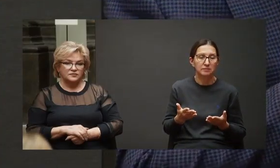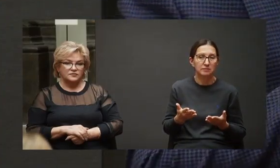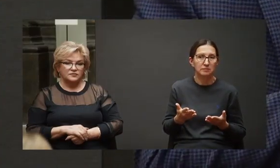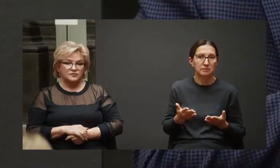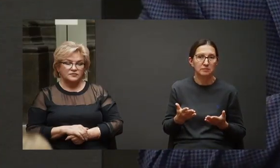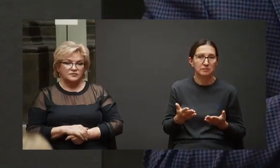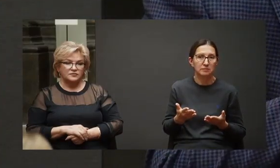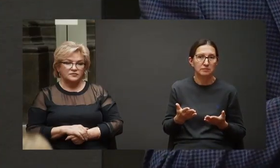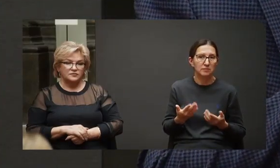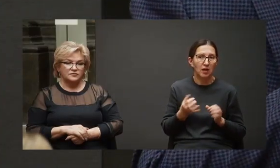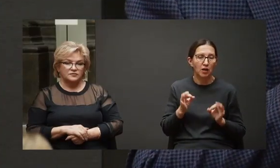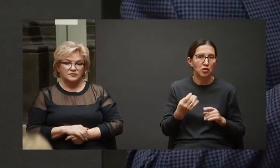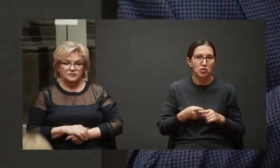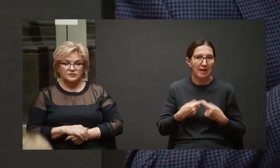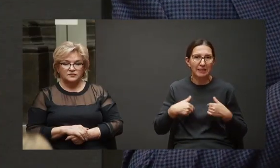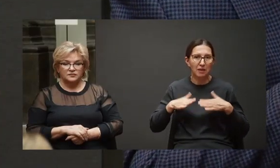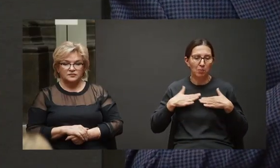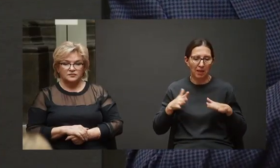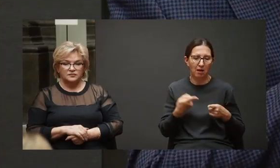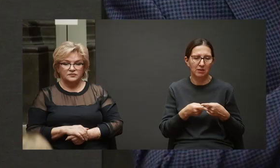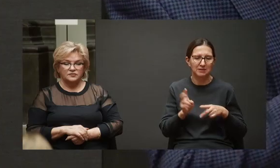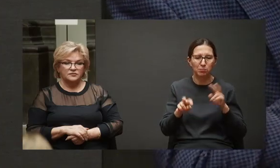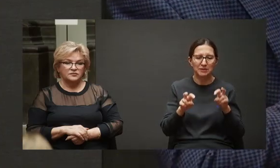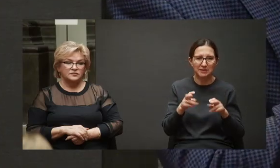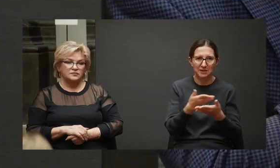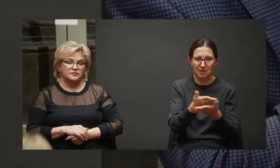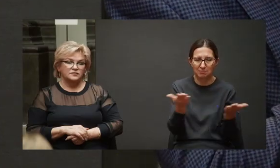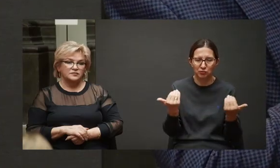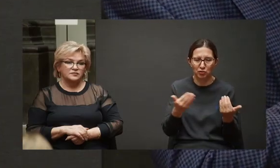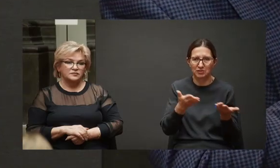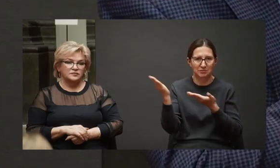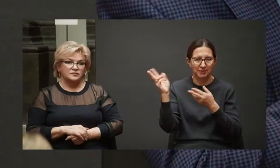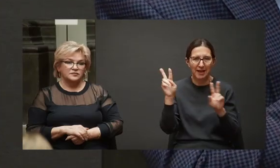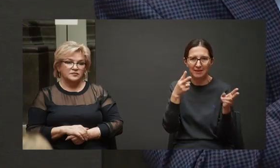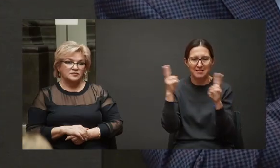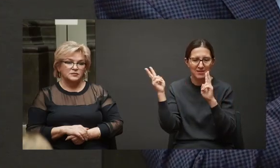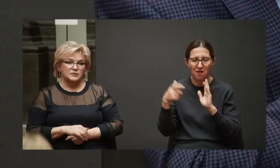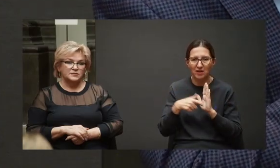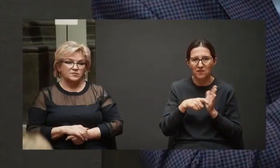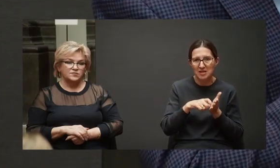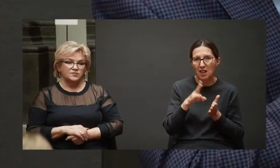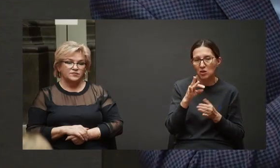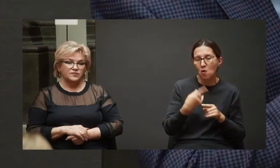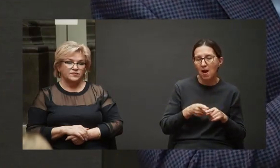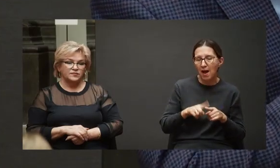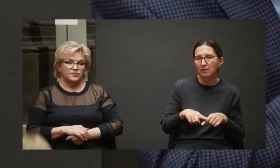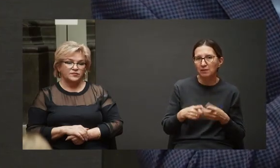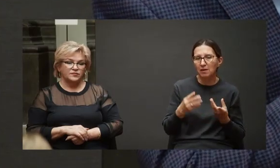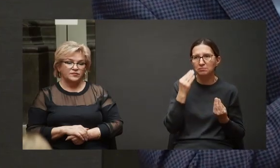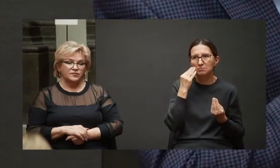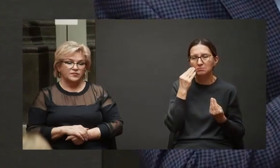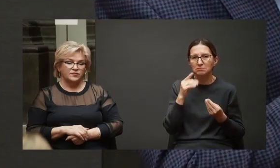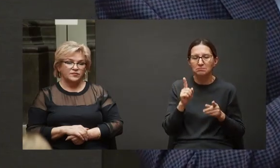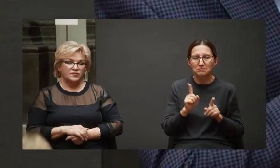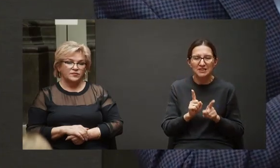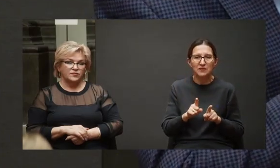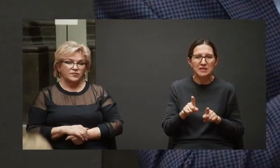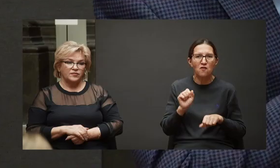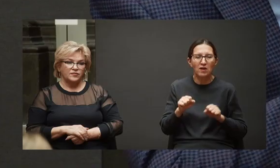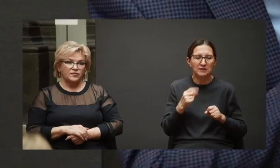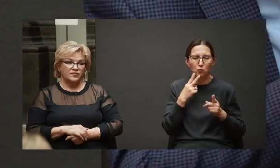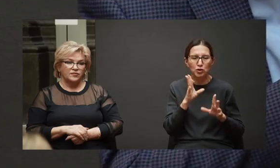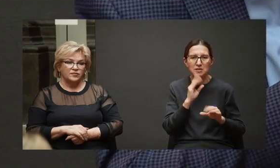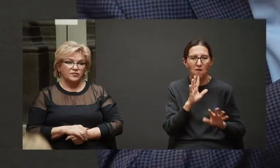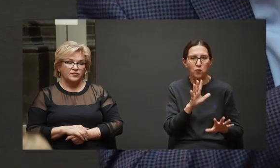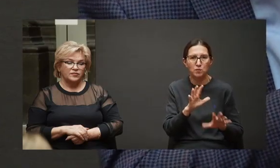Вы не предлагаете, конечно, посетителям музея танцевать в зале, но, в принципе, это определенного рода механизм восприятия. Вот